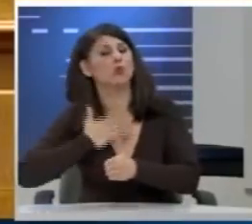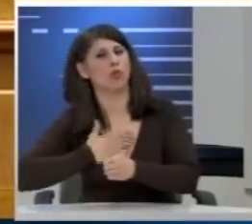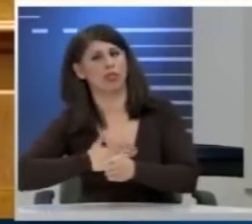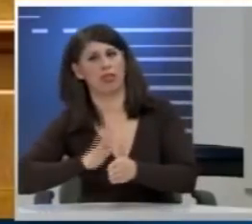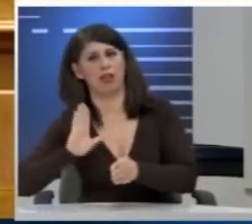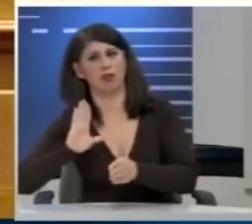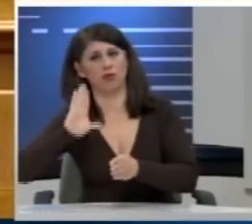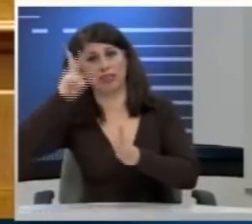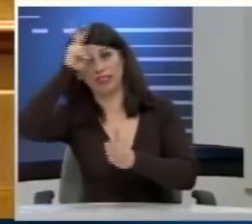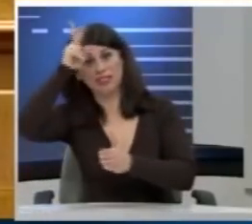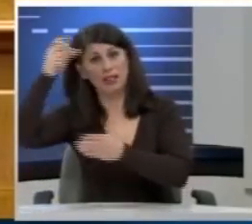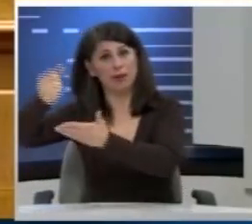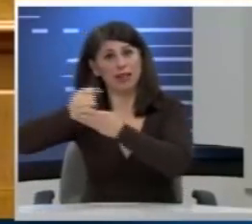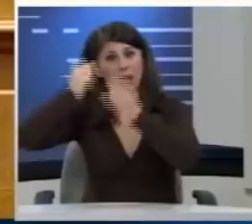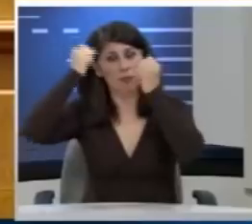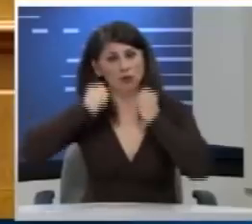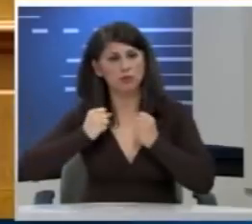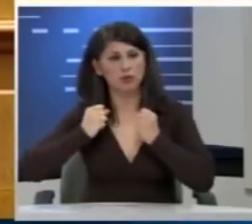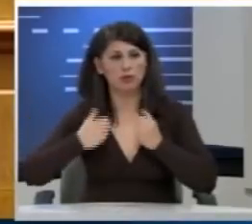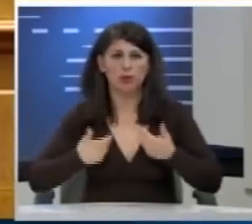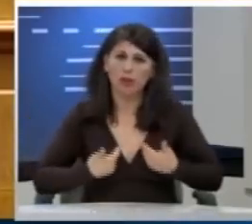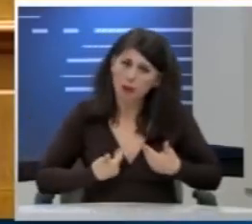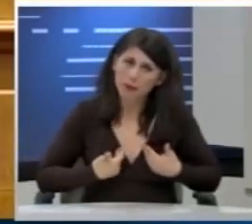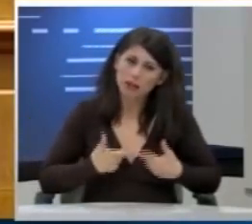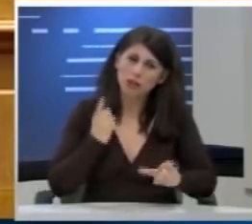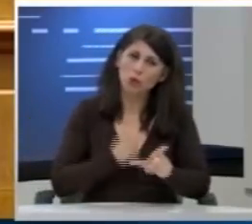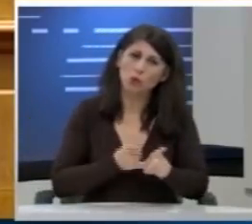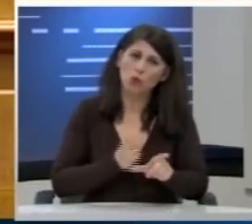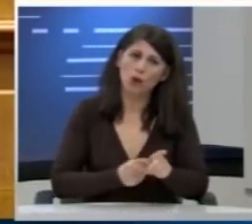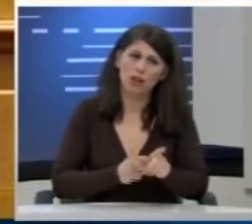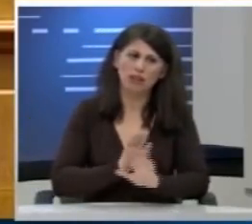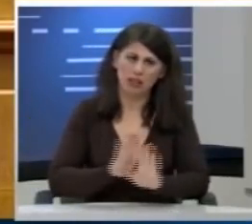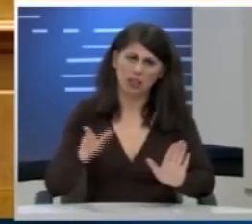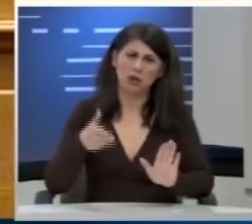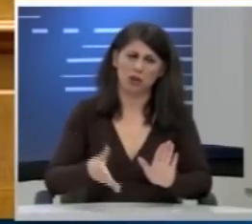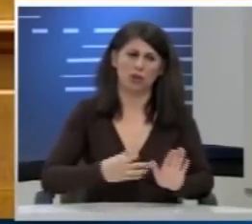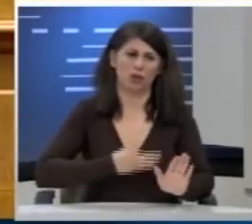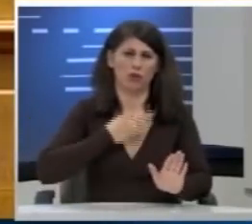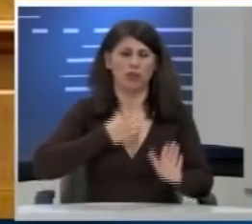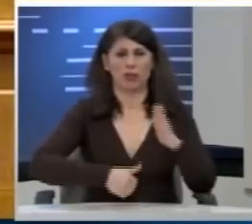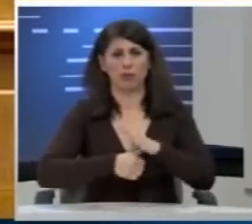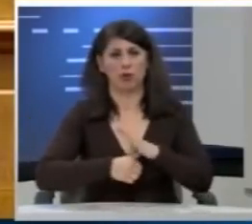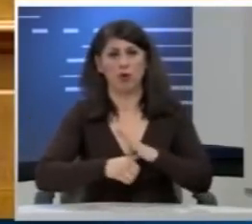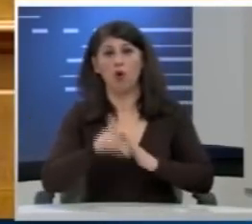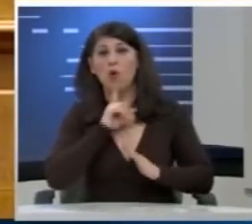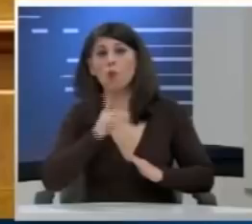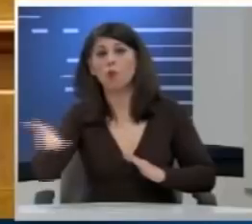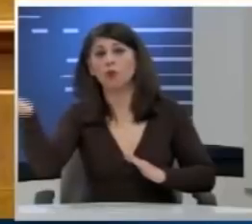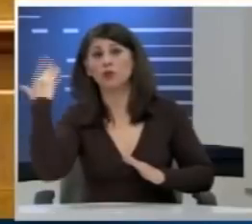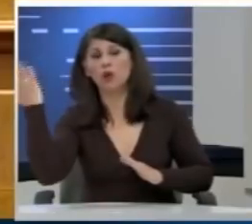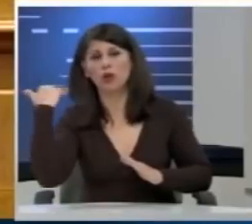θέλουν για τις γερμανικές αποζημιώσεις. Όσο για μας, για το ΚΚΕ, και κλείνω εδώ κύριε Πρόεδρε, όπως